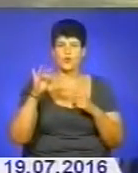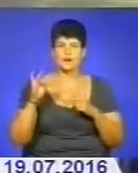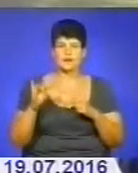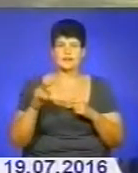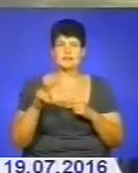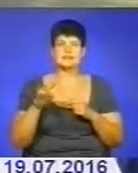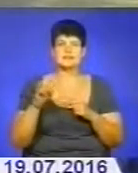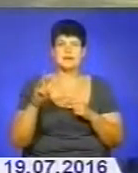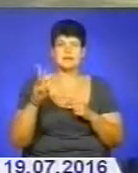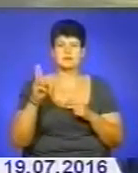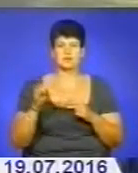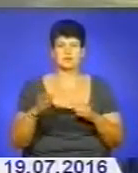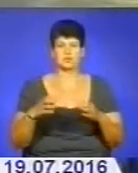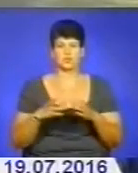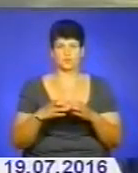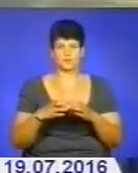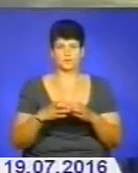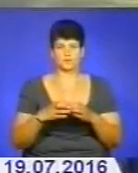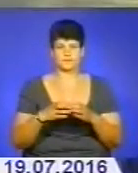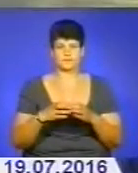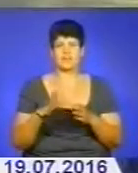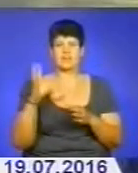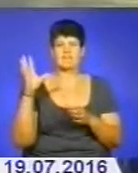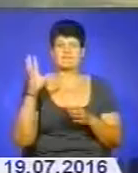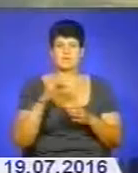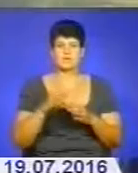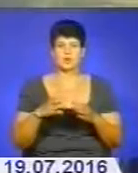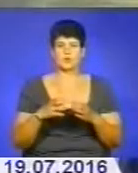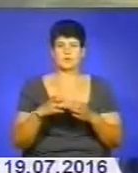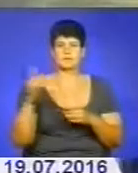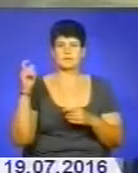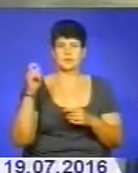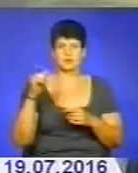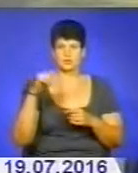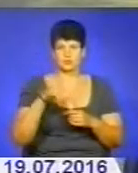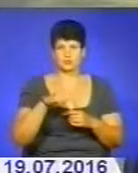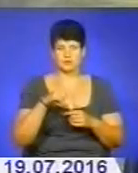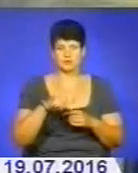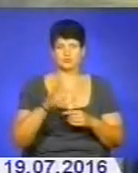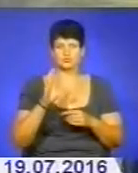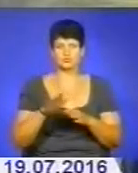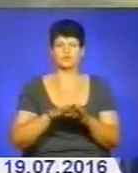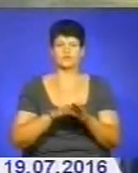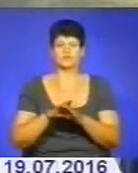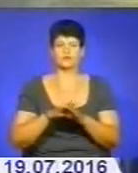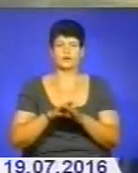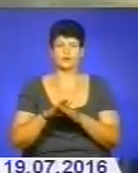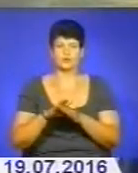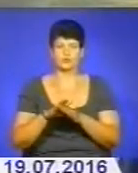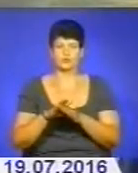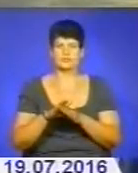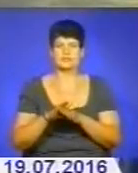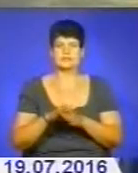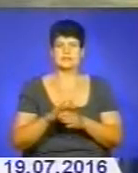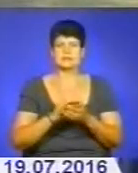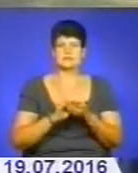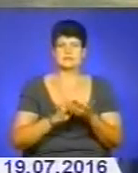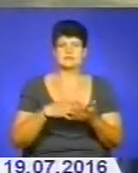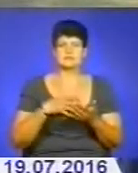є послідовними у своїх планах і в своїй праці. Отже, вимога практично однозначна – це